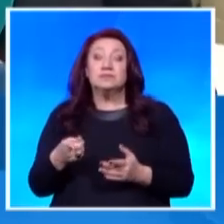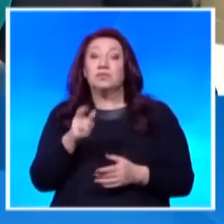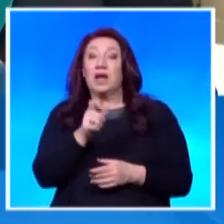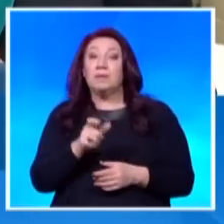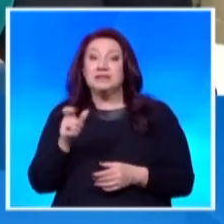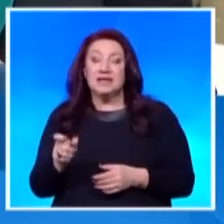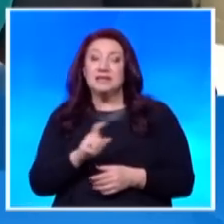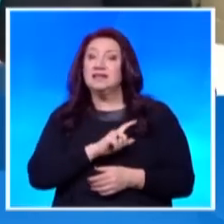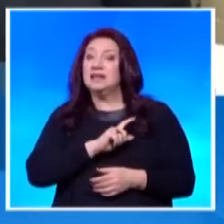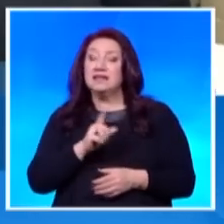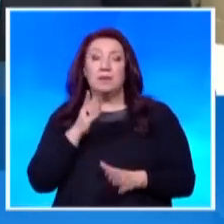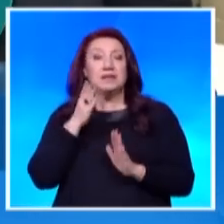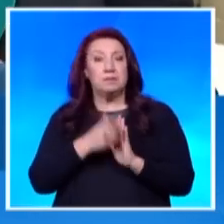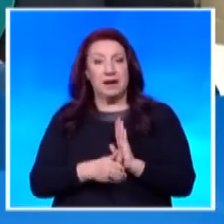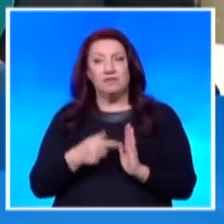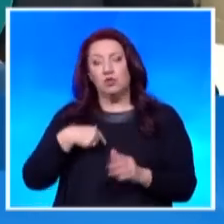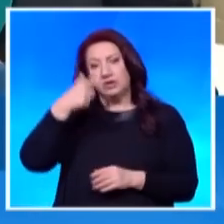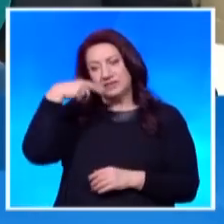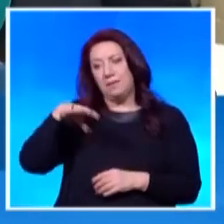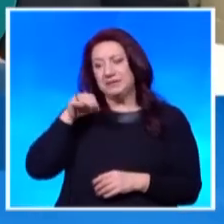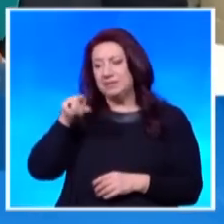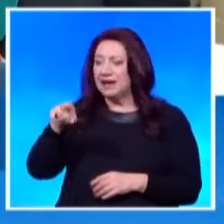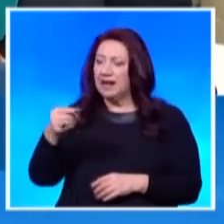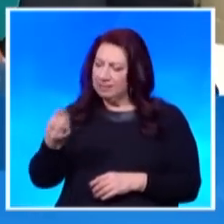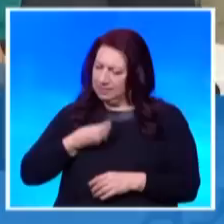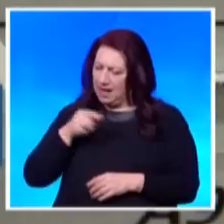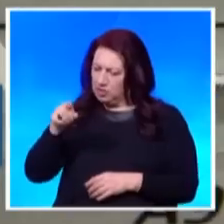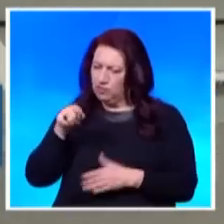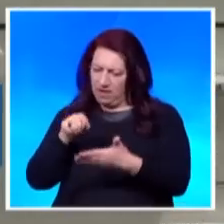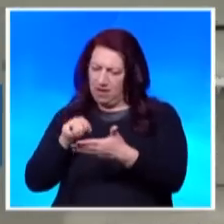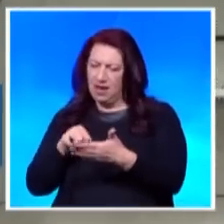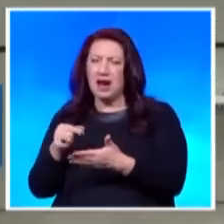им лекарства в рецептата да получат и кои не.